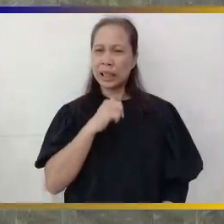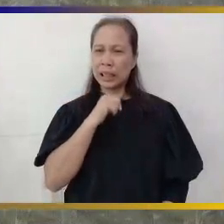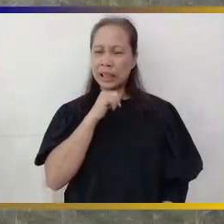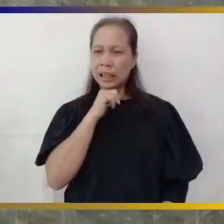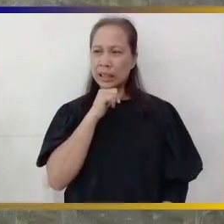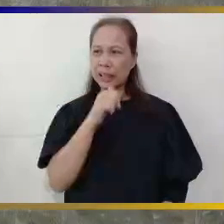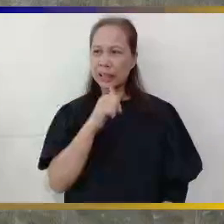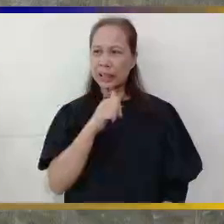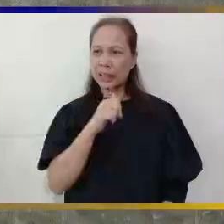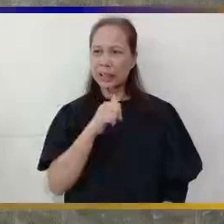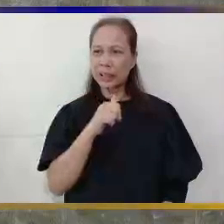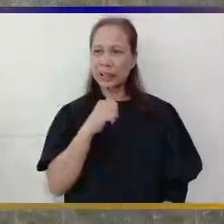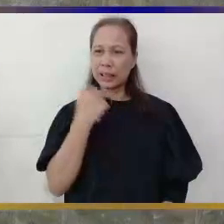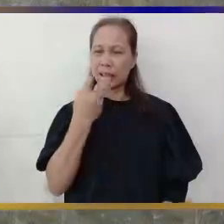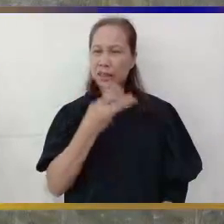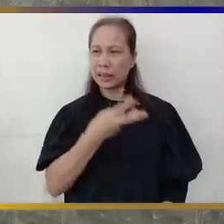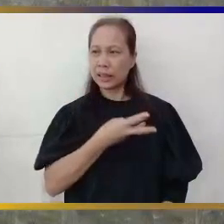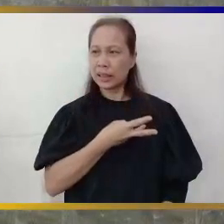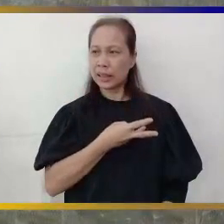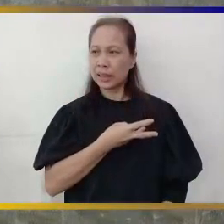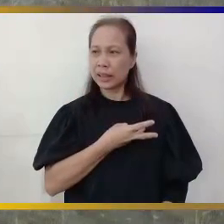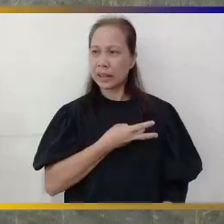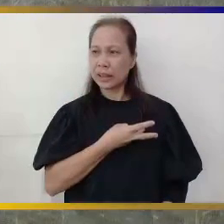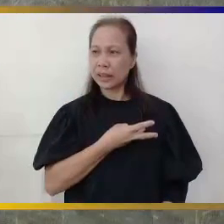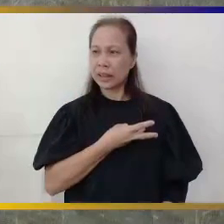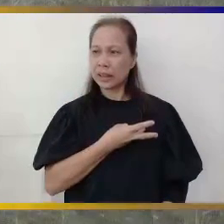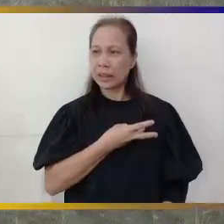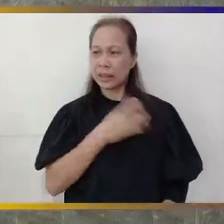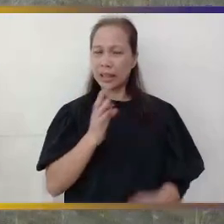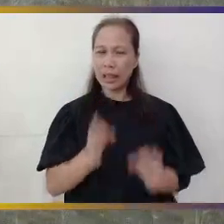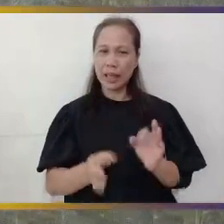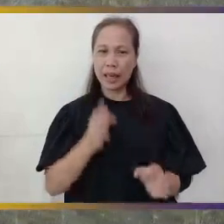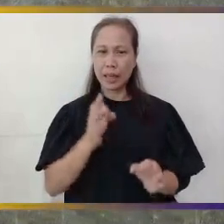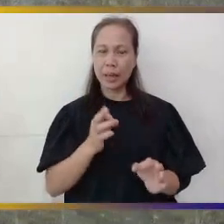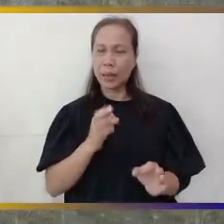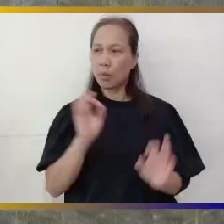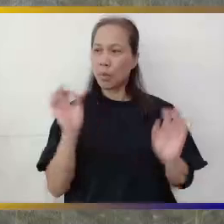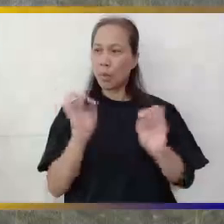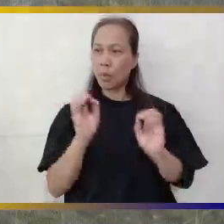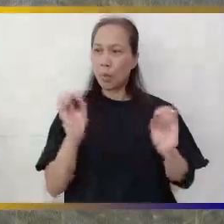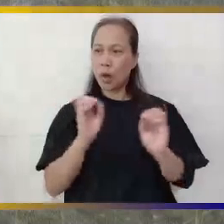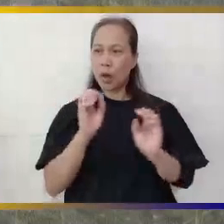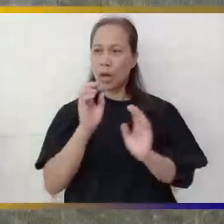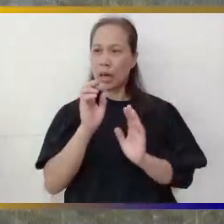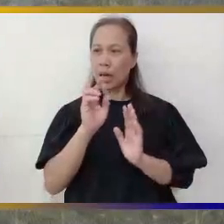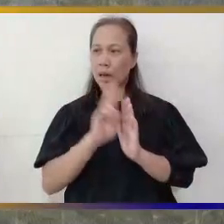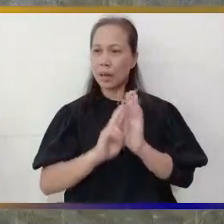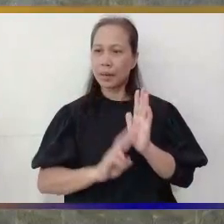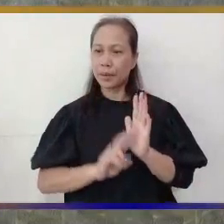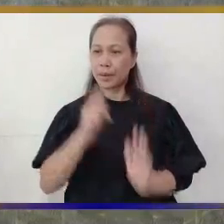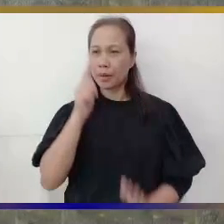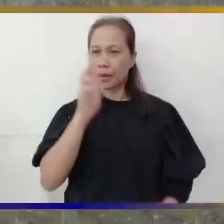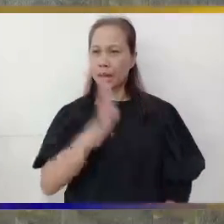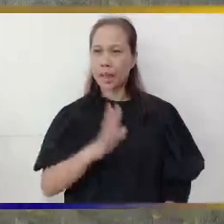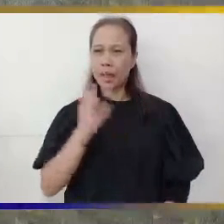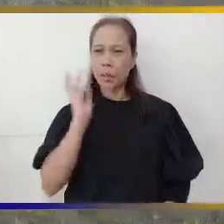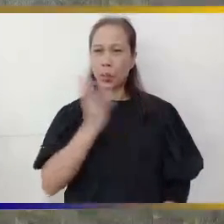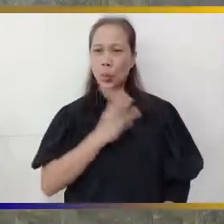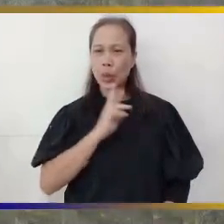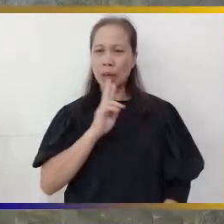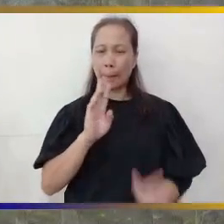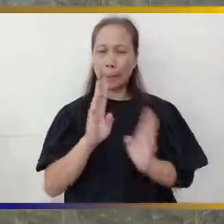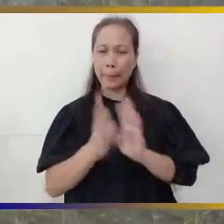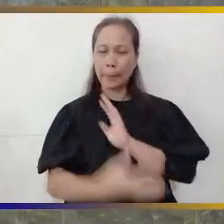very poor ang management very poor ang ruling but because it is God He knows What is ahead of